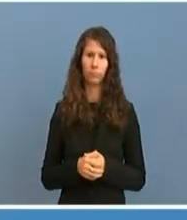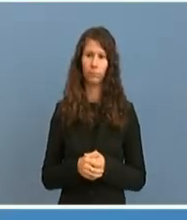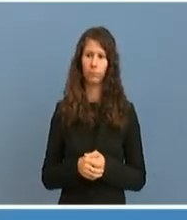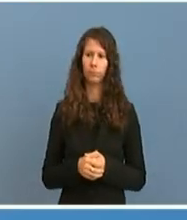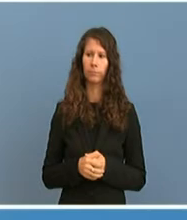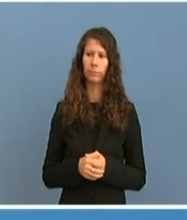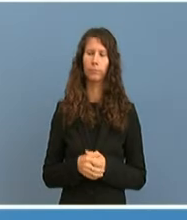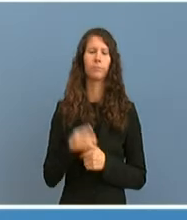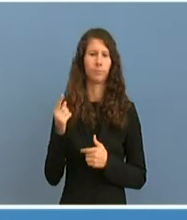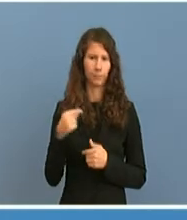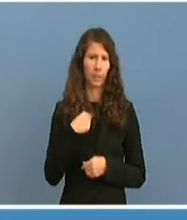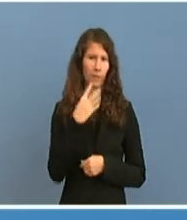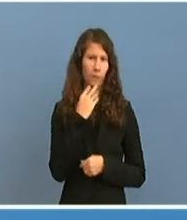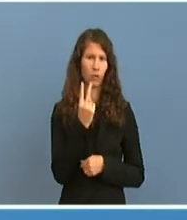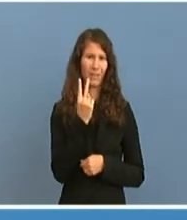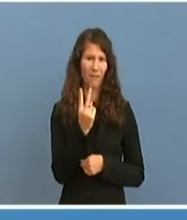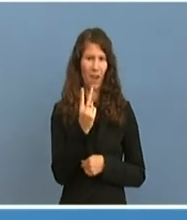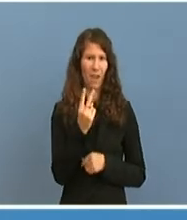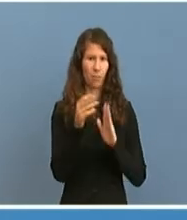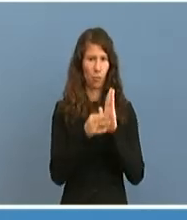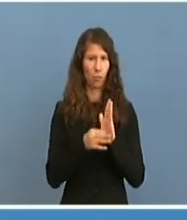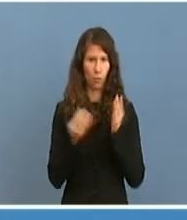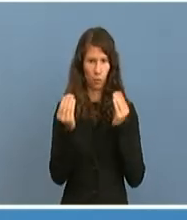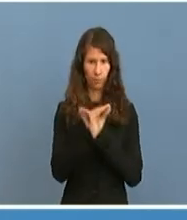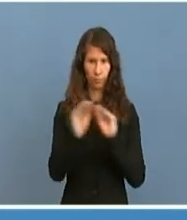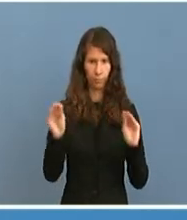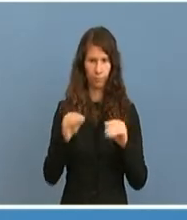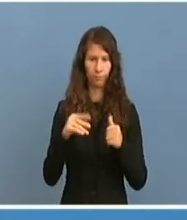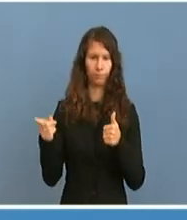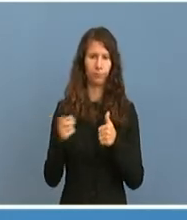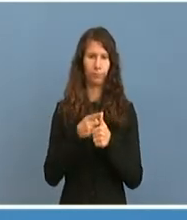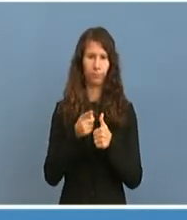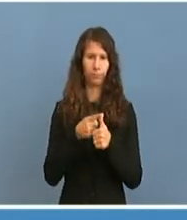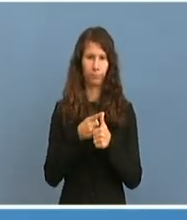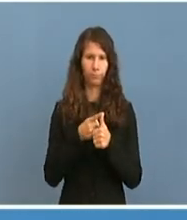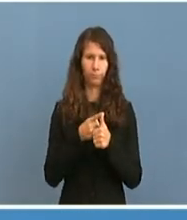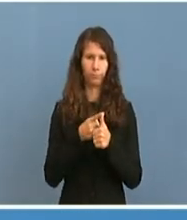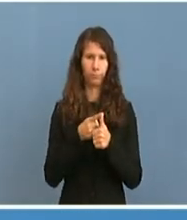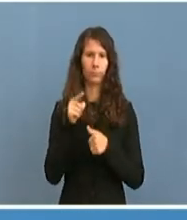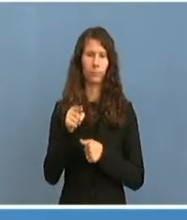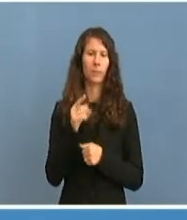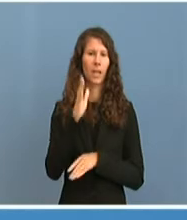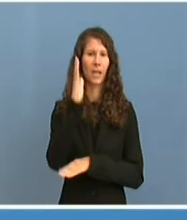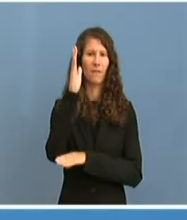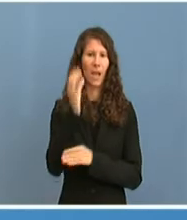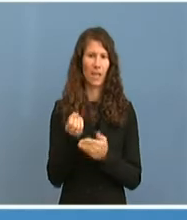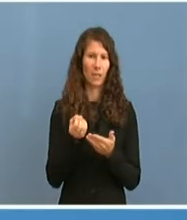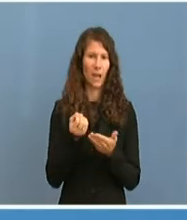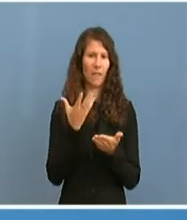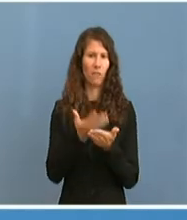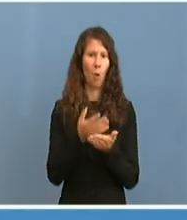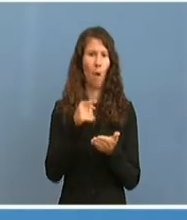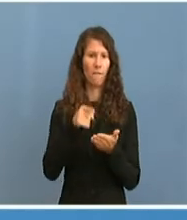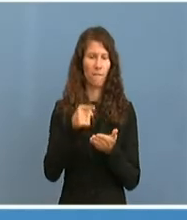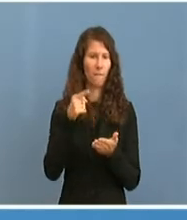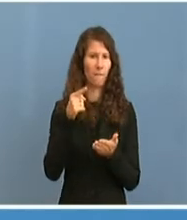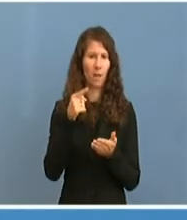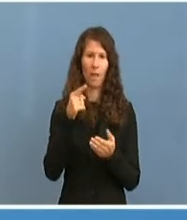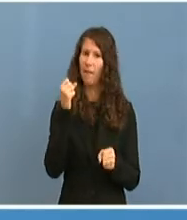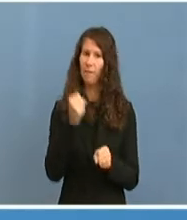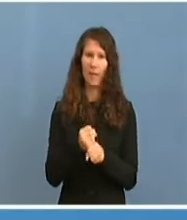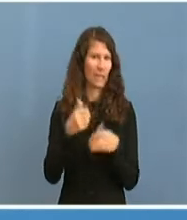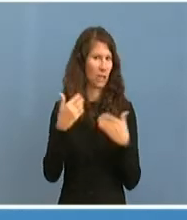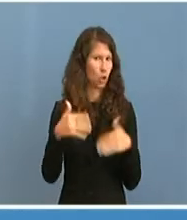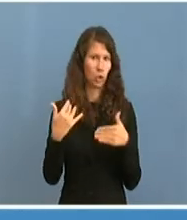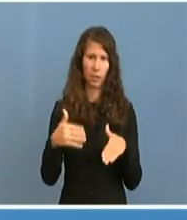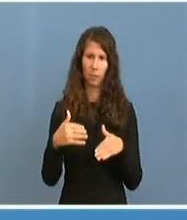Ich möchte insbesondere auf zwei Sachen hinweisen, nämlich zum einen, dass die Arbeiten an dem Referentenentwurf noch nicht abgeschlossen sind und